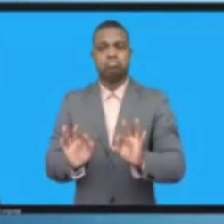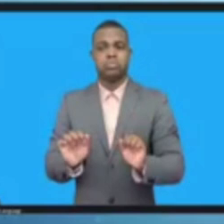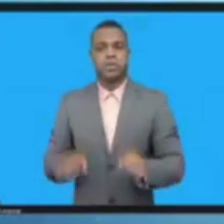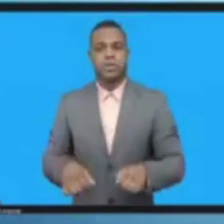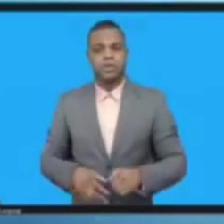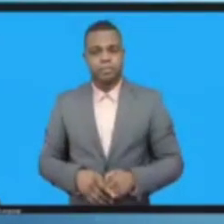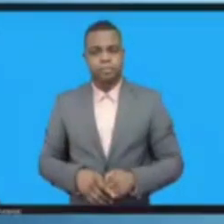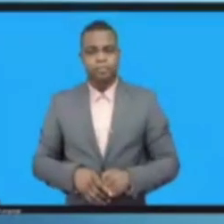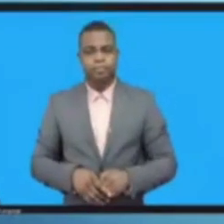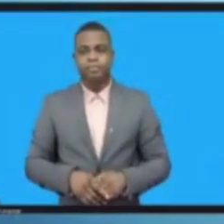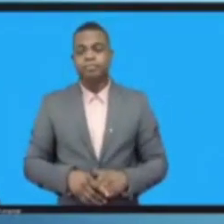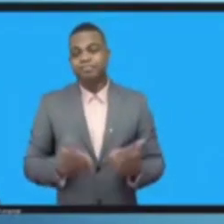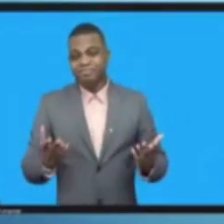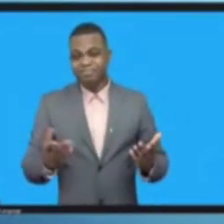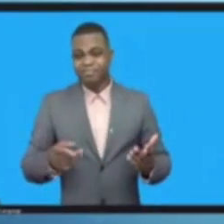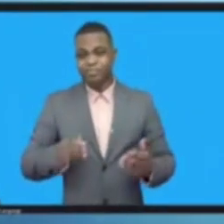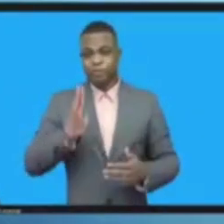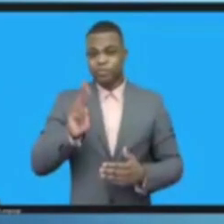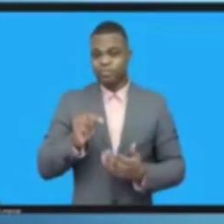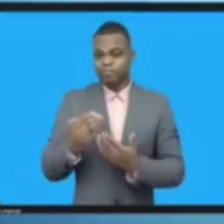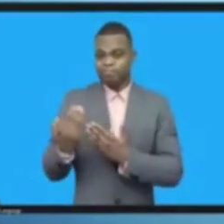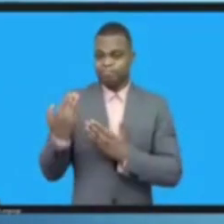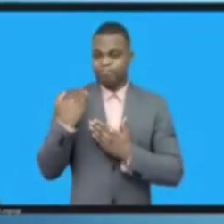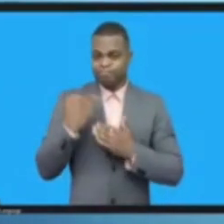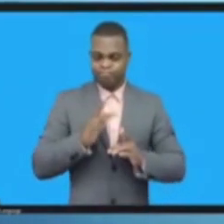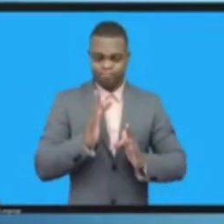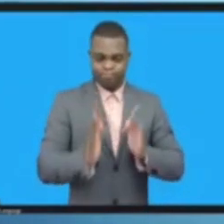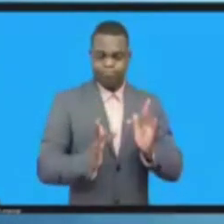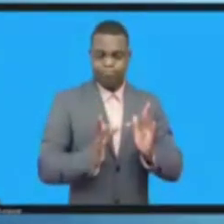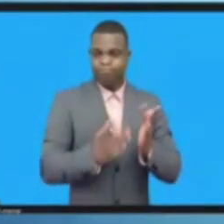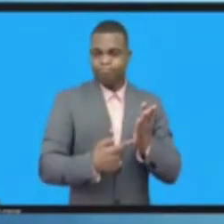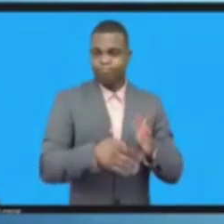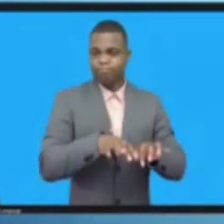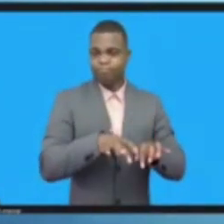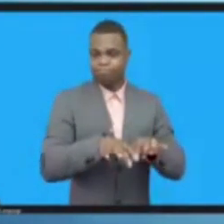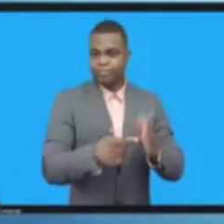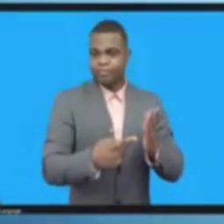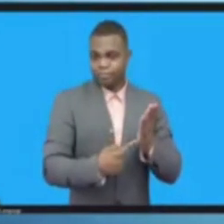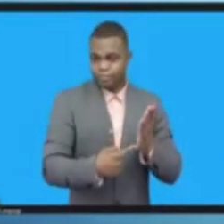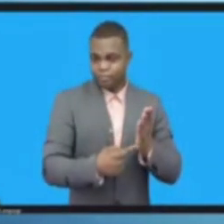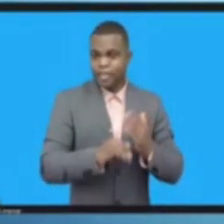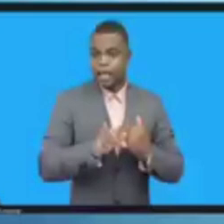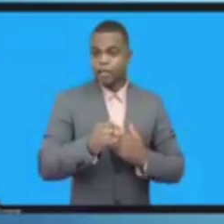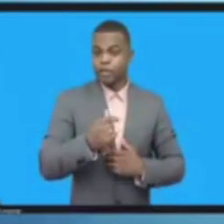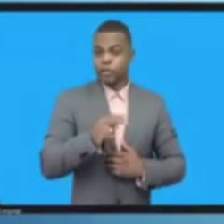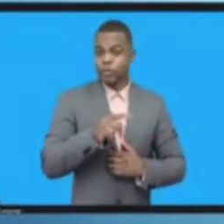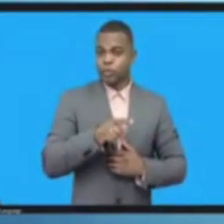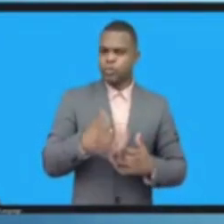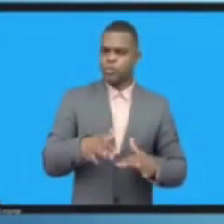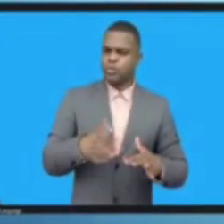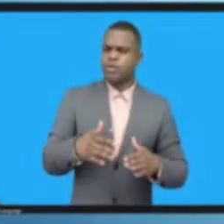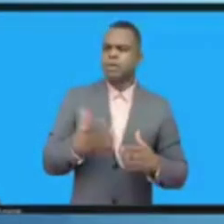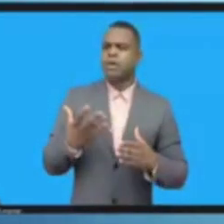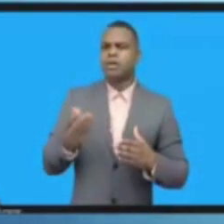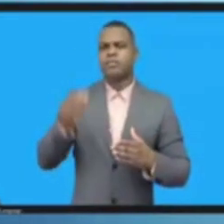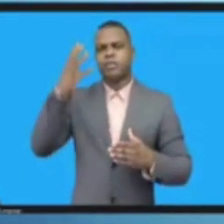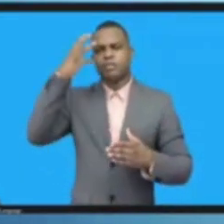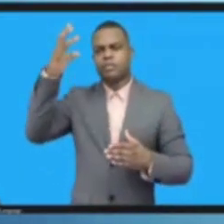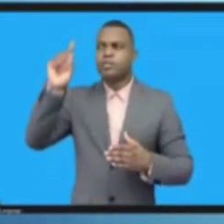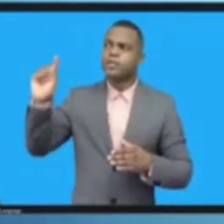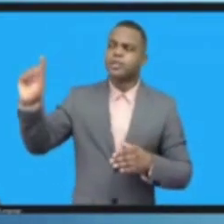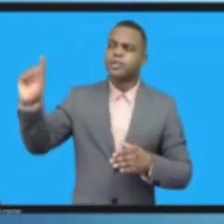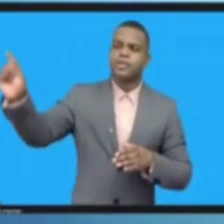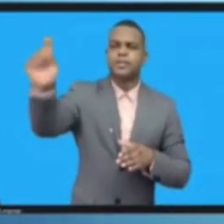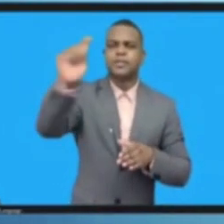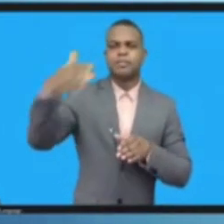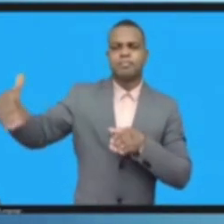ses membres issus du secteur privé, des gouvernements, etc., nous pouvons mobiliser la société numérique partout dans le monde et permettre